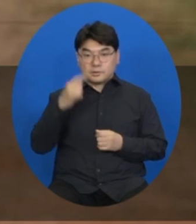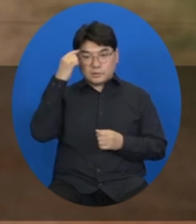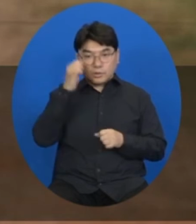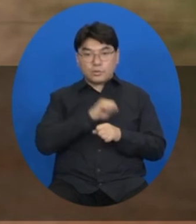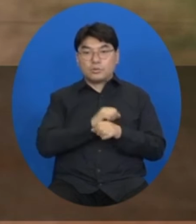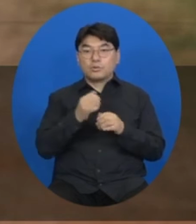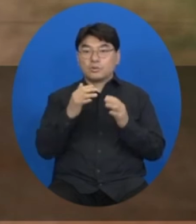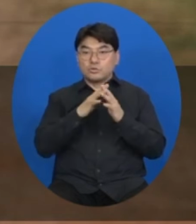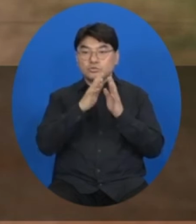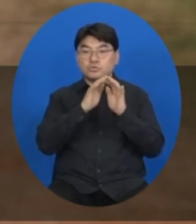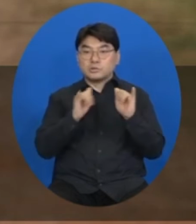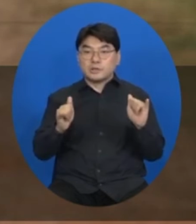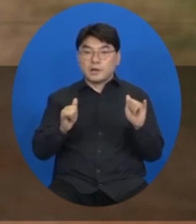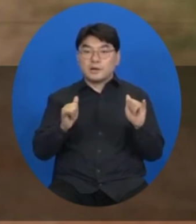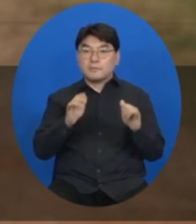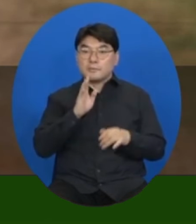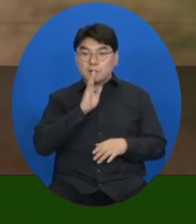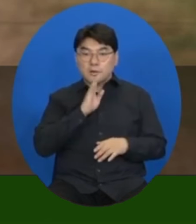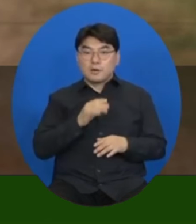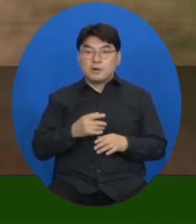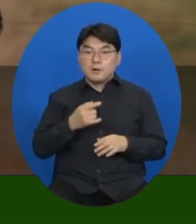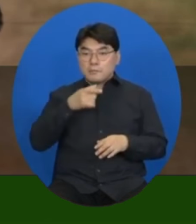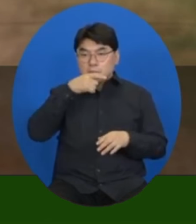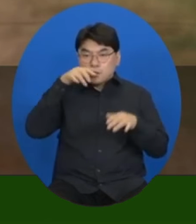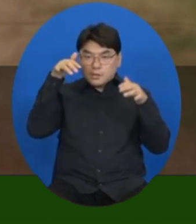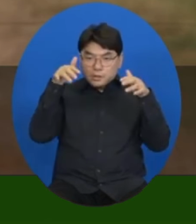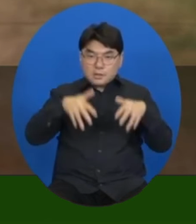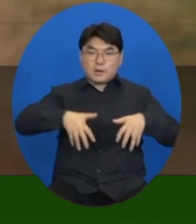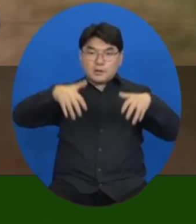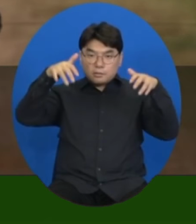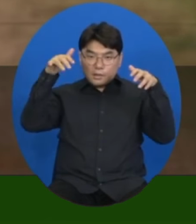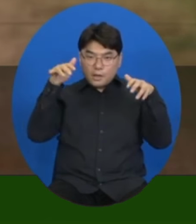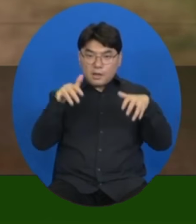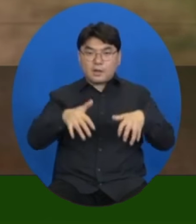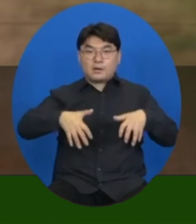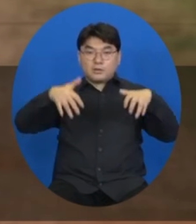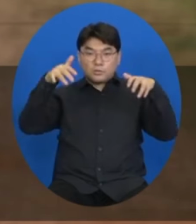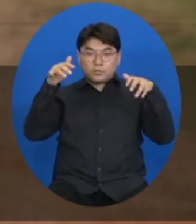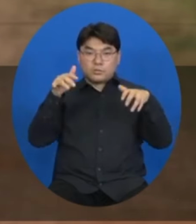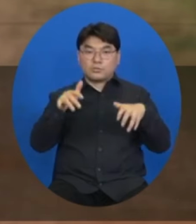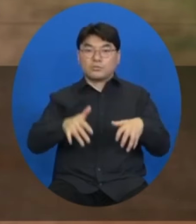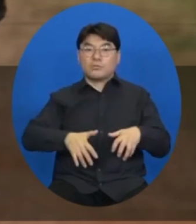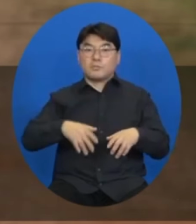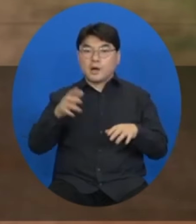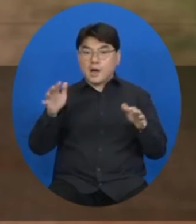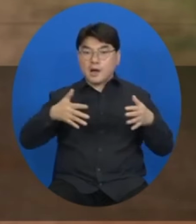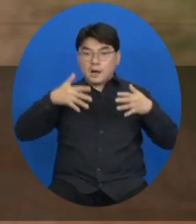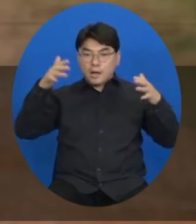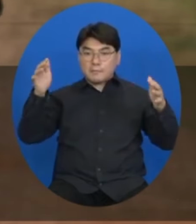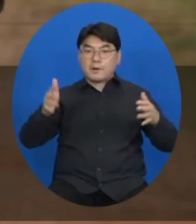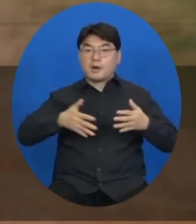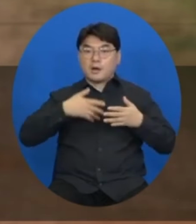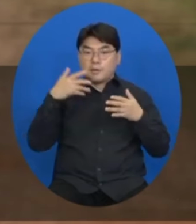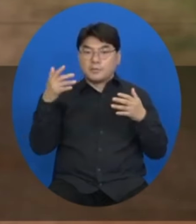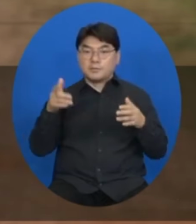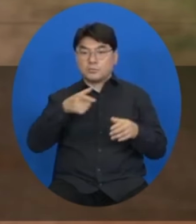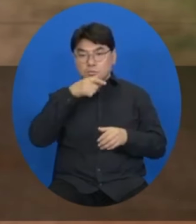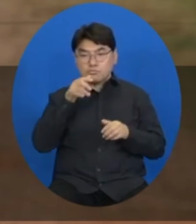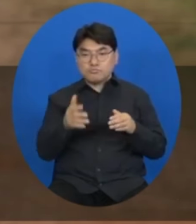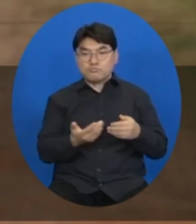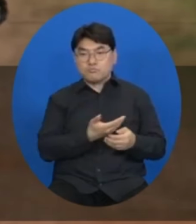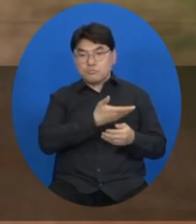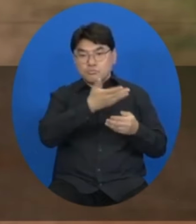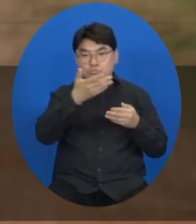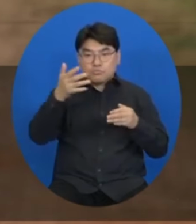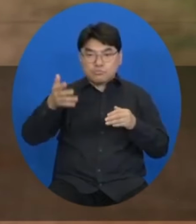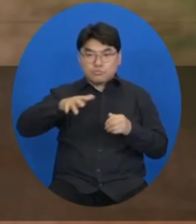니 비가 내리고 그 인생이 여러 가지 고난과 풍파가 오죠 비가 내리고 창수가 나고 바람이 불어